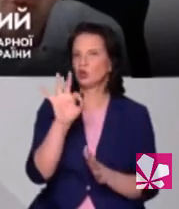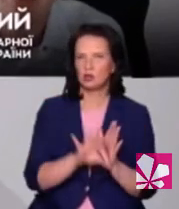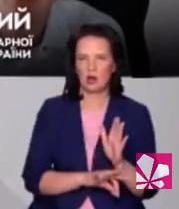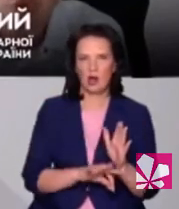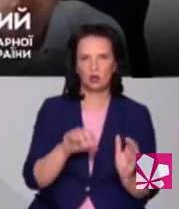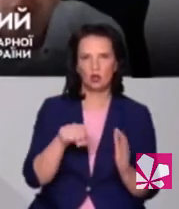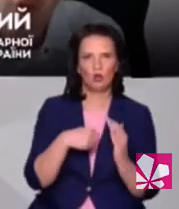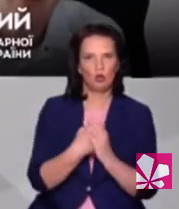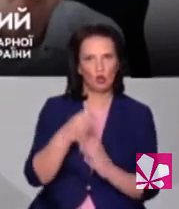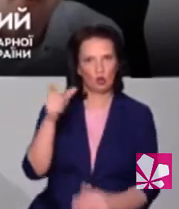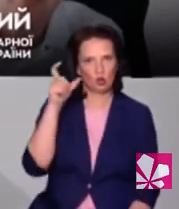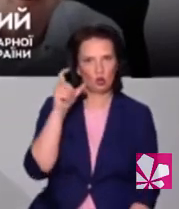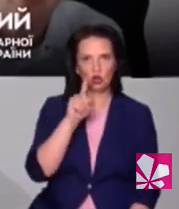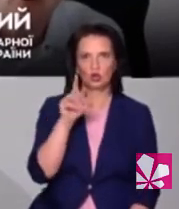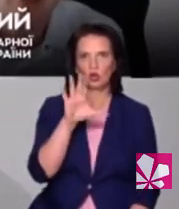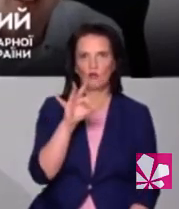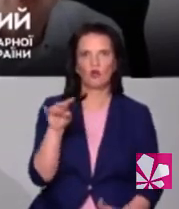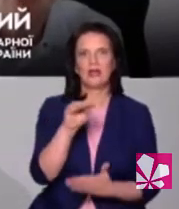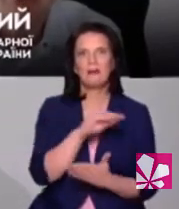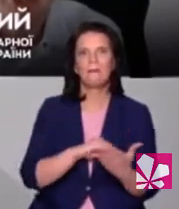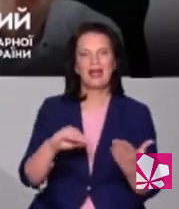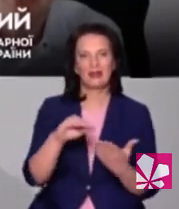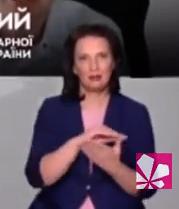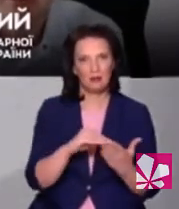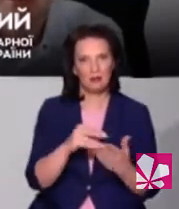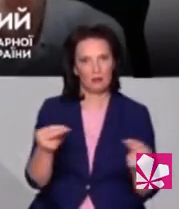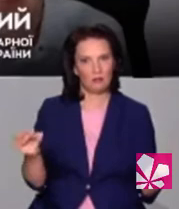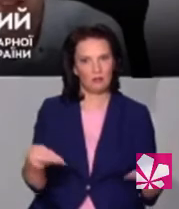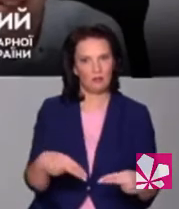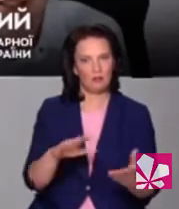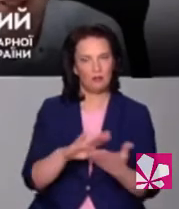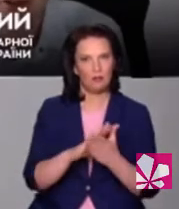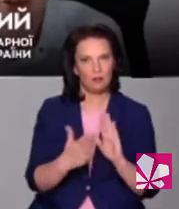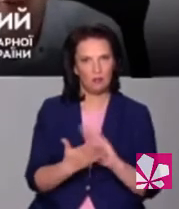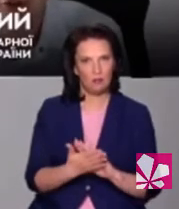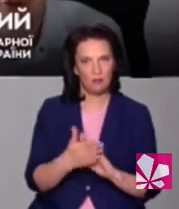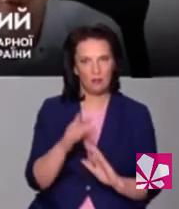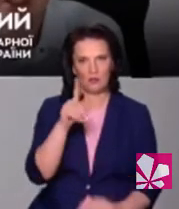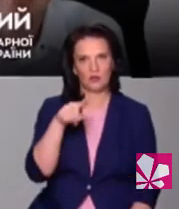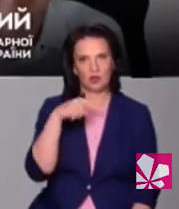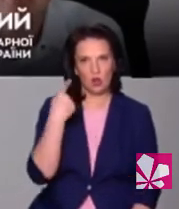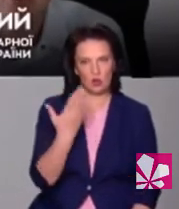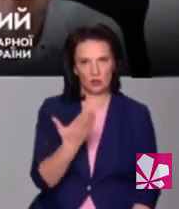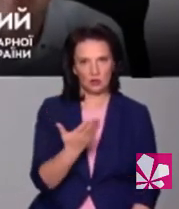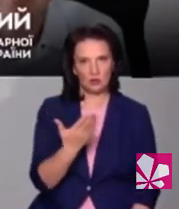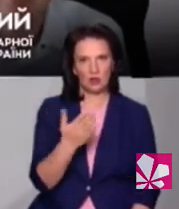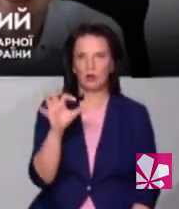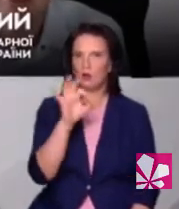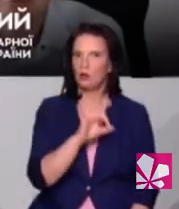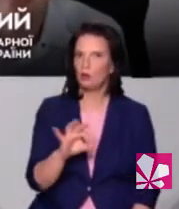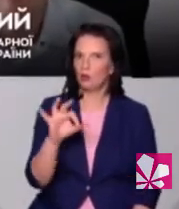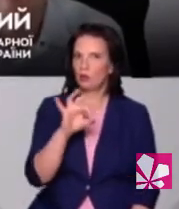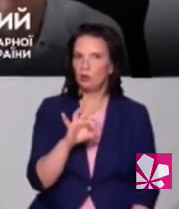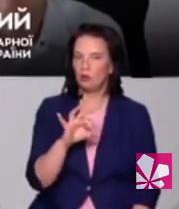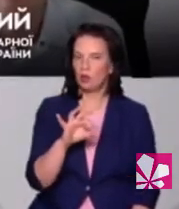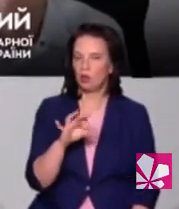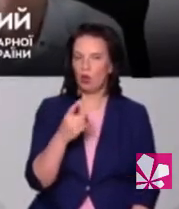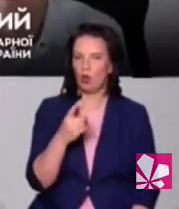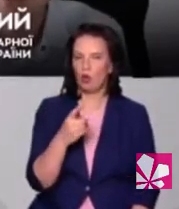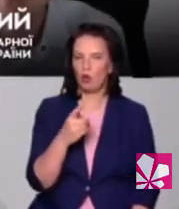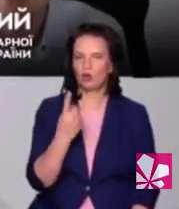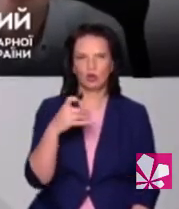Туреччини, що вони повторно верифікували з Росією, з якими підписали тристоронній договір, про критичну